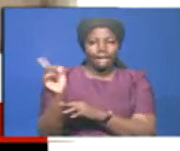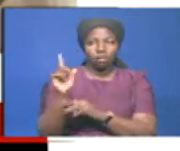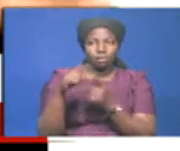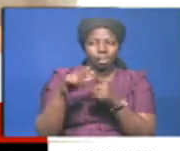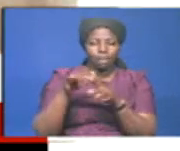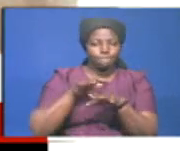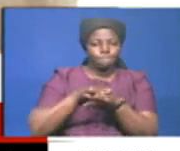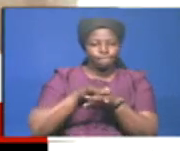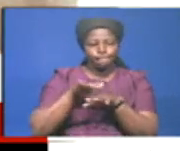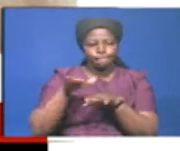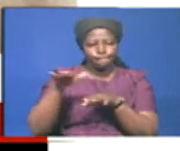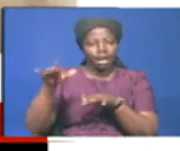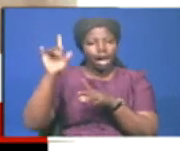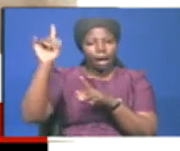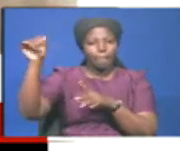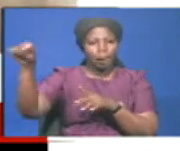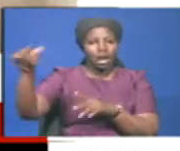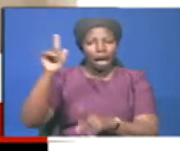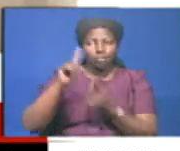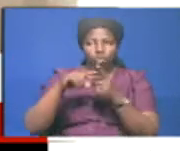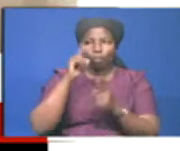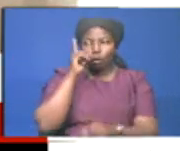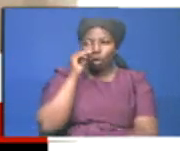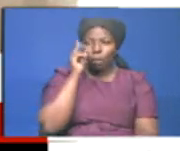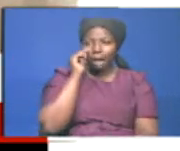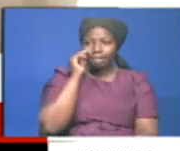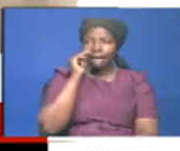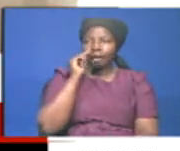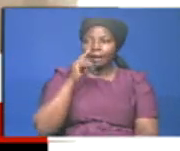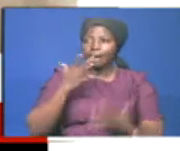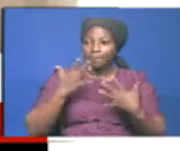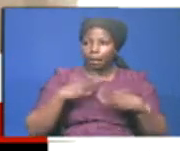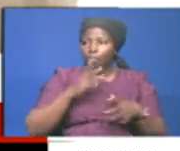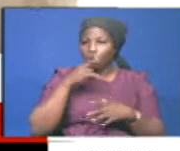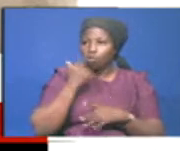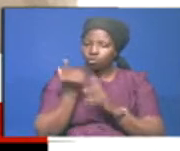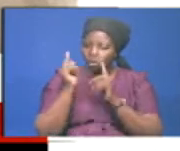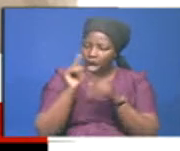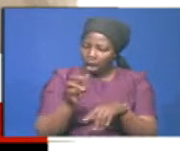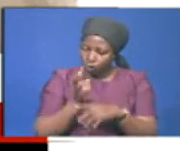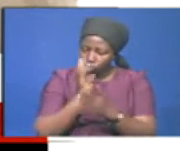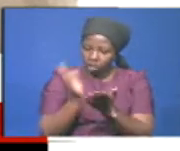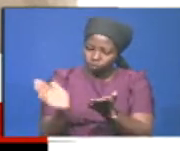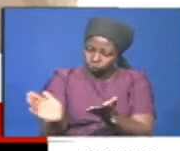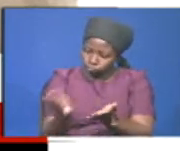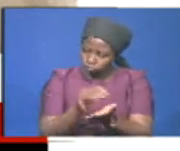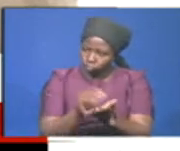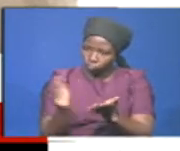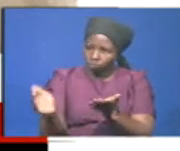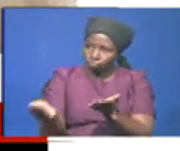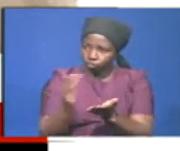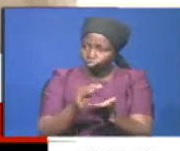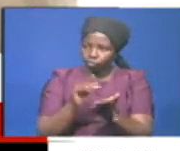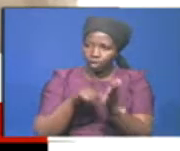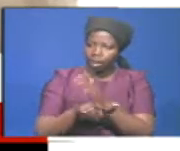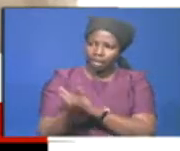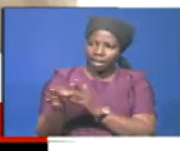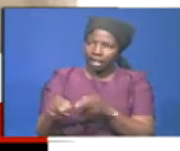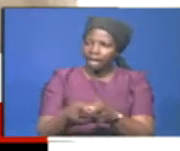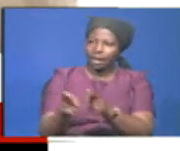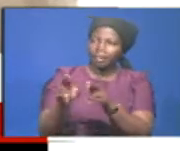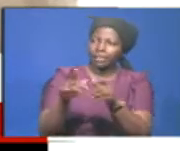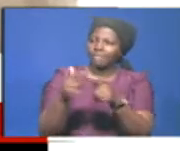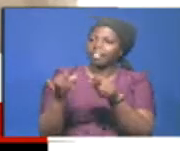inateremka mpaka ifike Mombasa. Wale wanaenda kuchota maji kwa hizo mito. Ni nini wanatumia